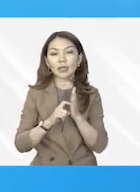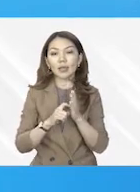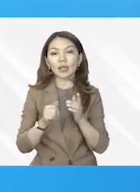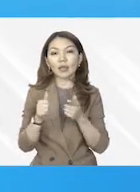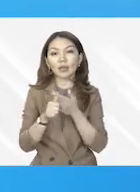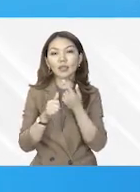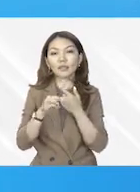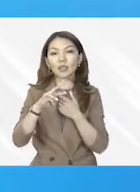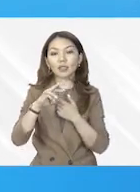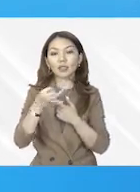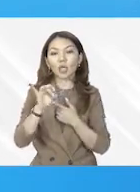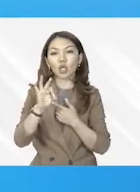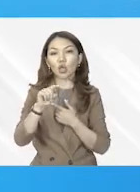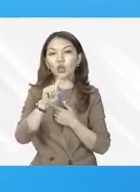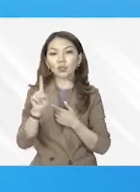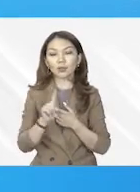мейоз.